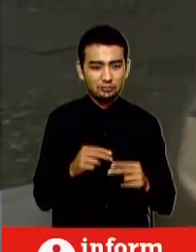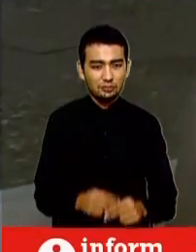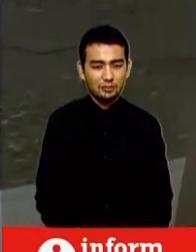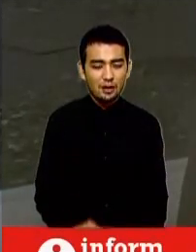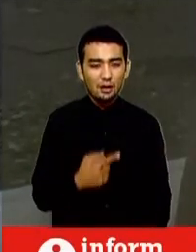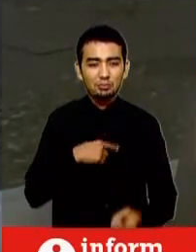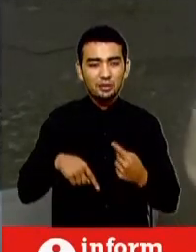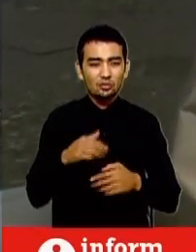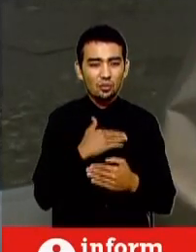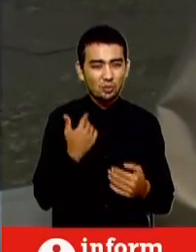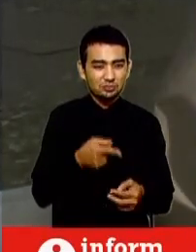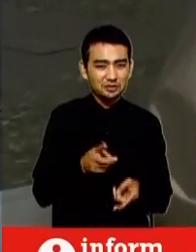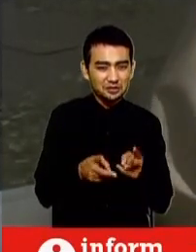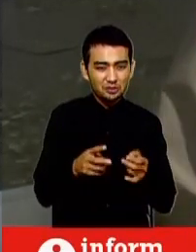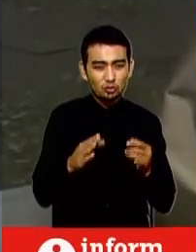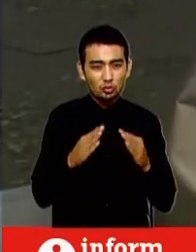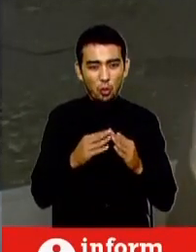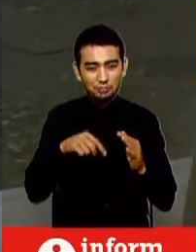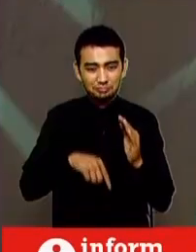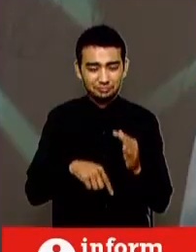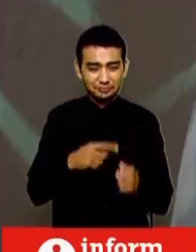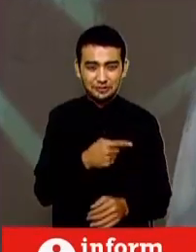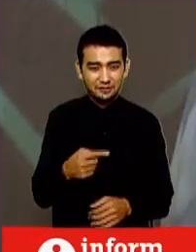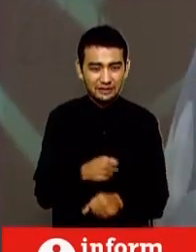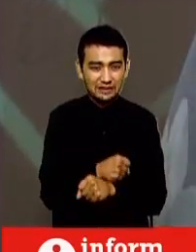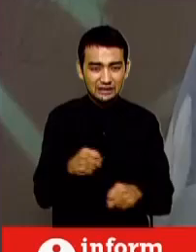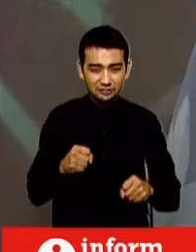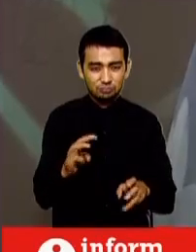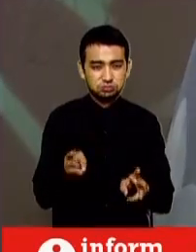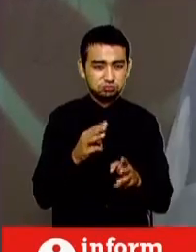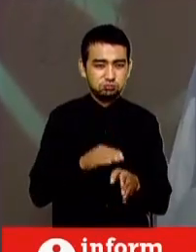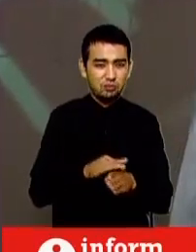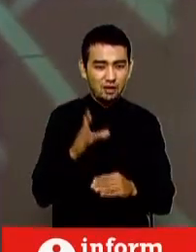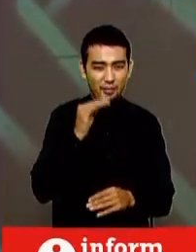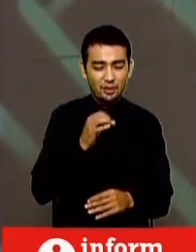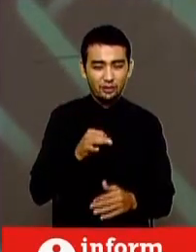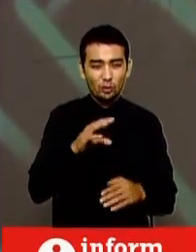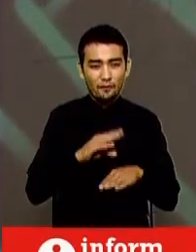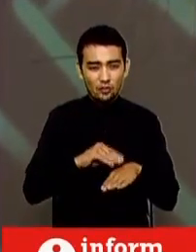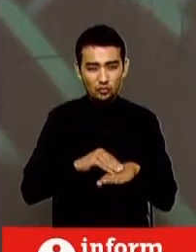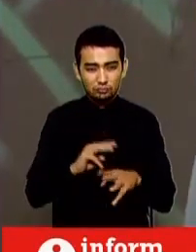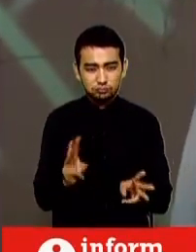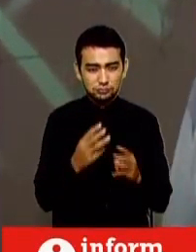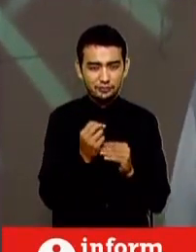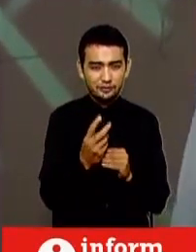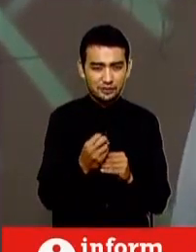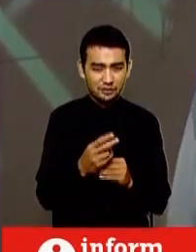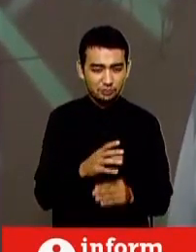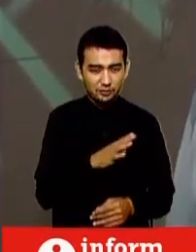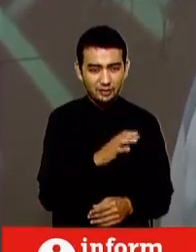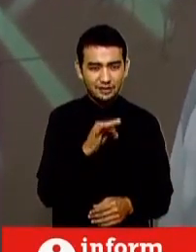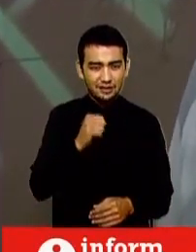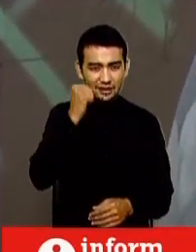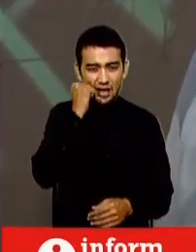хотим, чтобы вот пищеблоки находились в жилых домах. Этой ночью, когда пожар случился ночью, в 12 ночи,